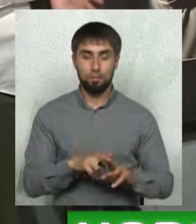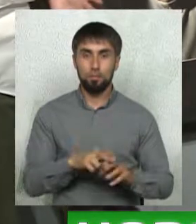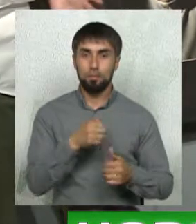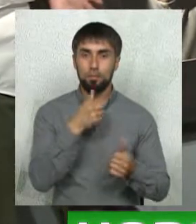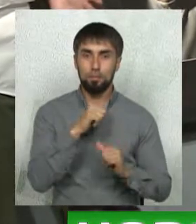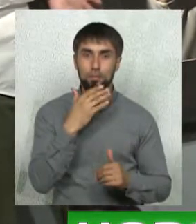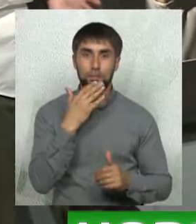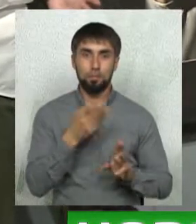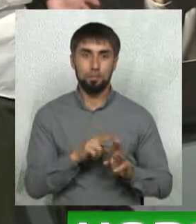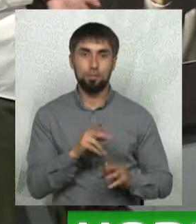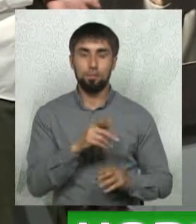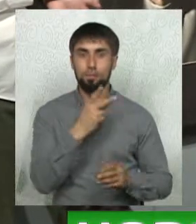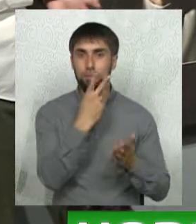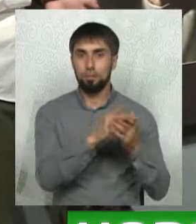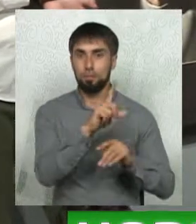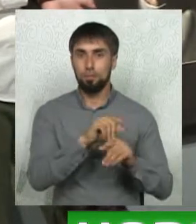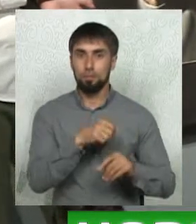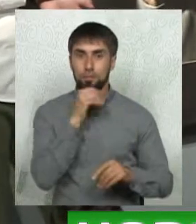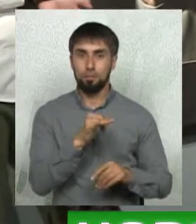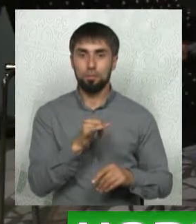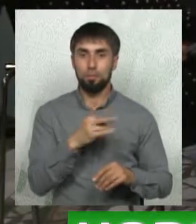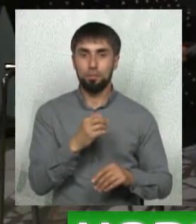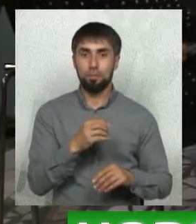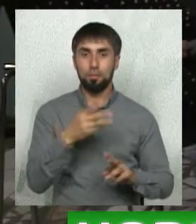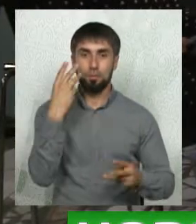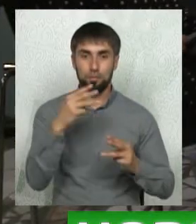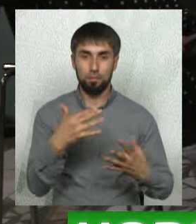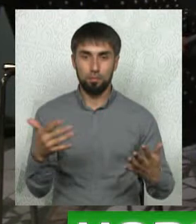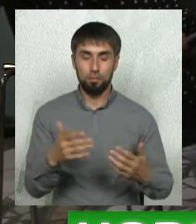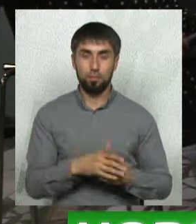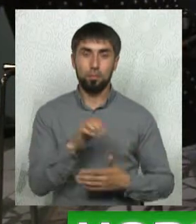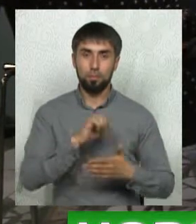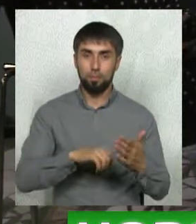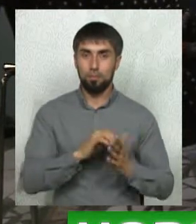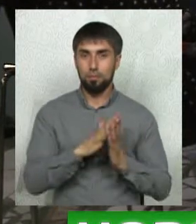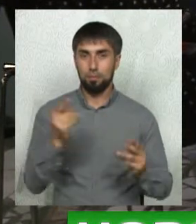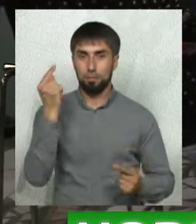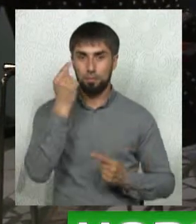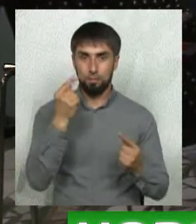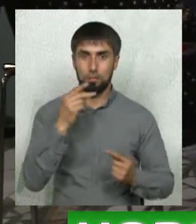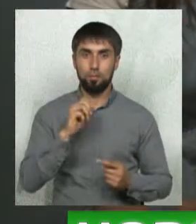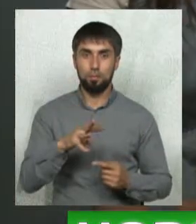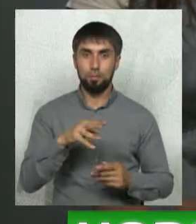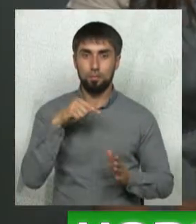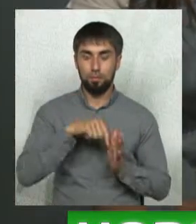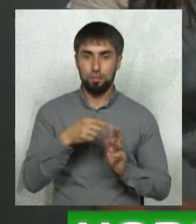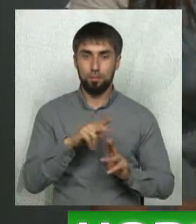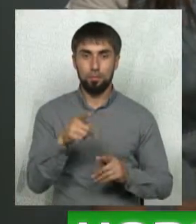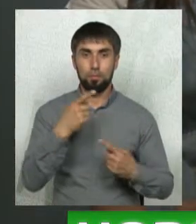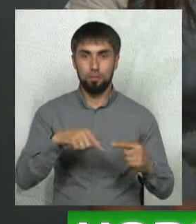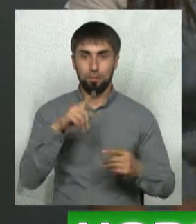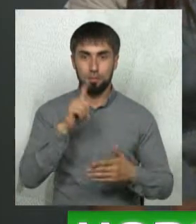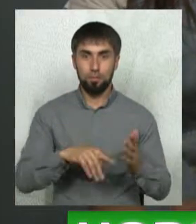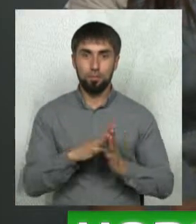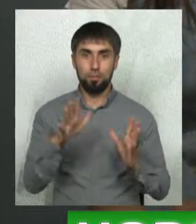любопытство, подражание старшим и веяние неопределенной моды. Однако причина больше психологическая, чем внешняя, уверяют организаторы.